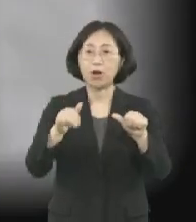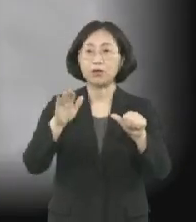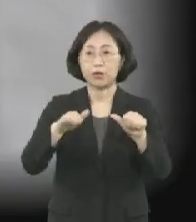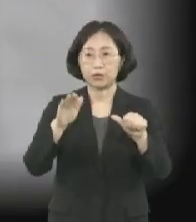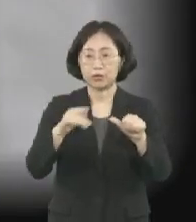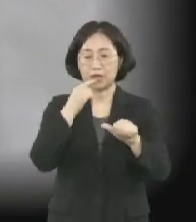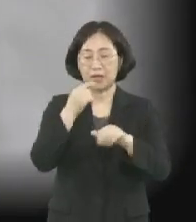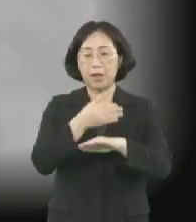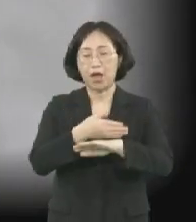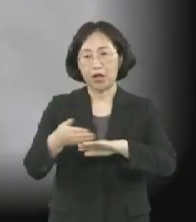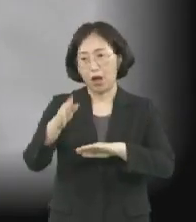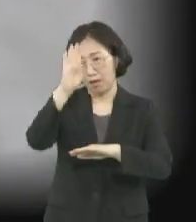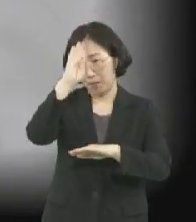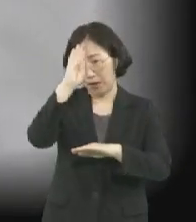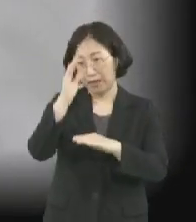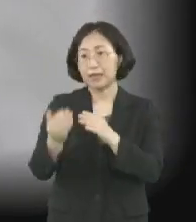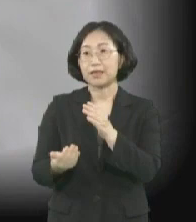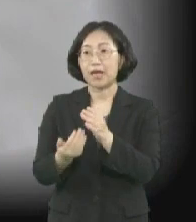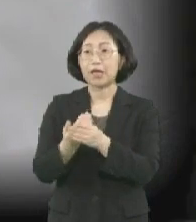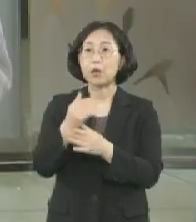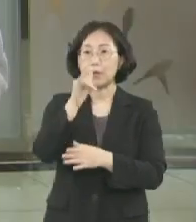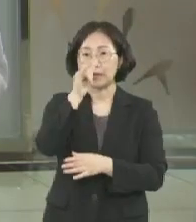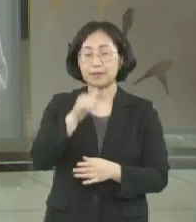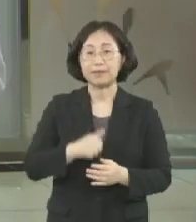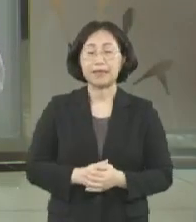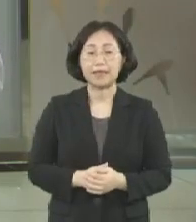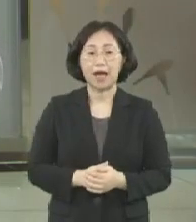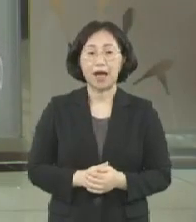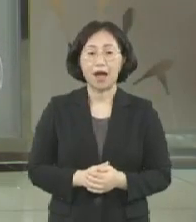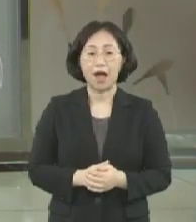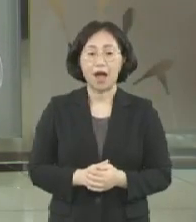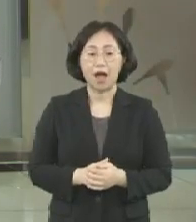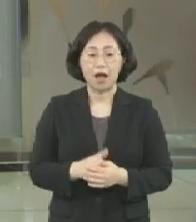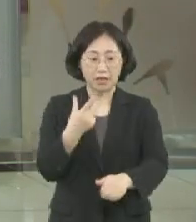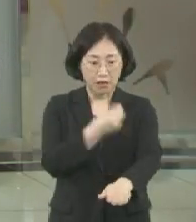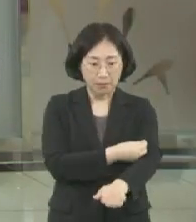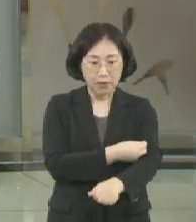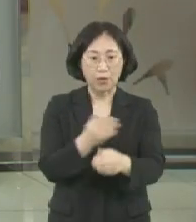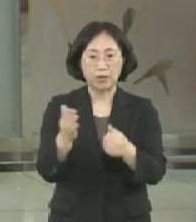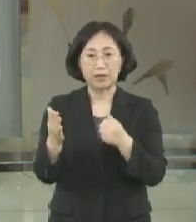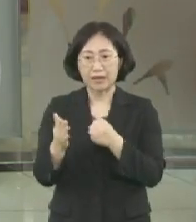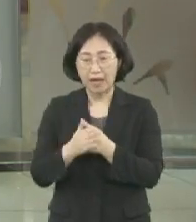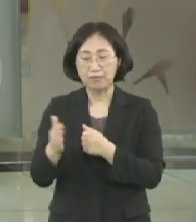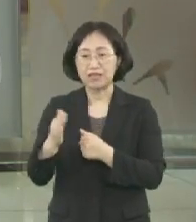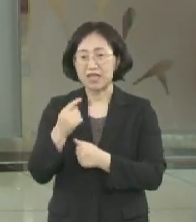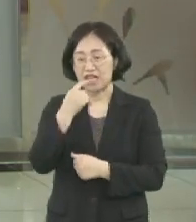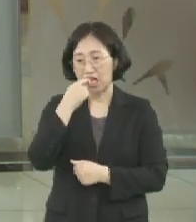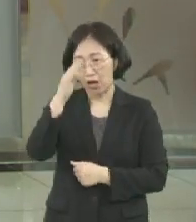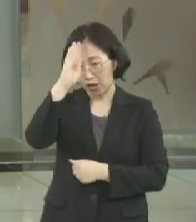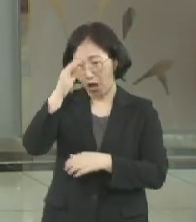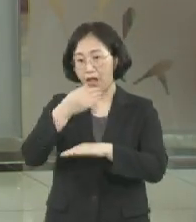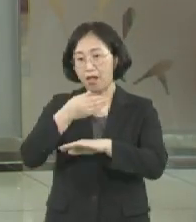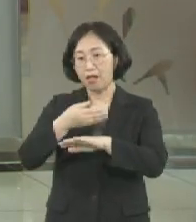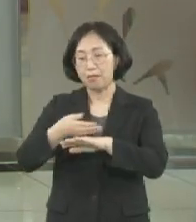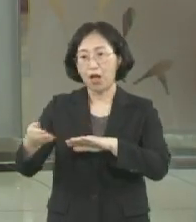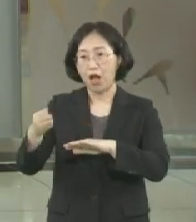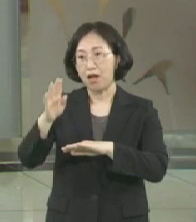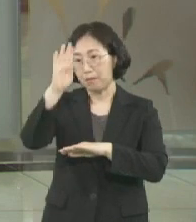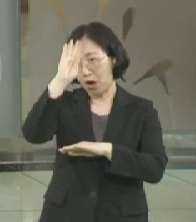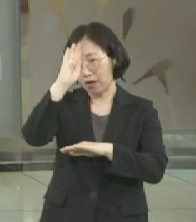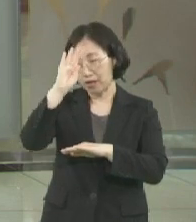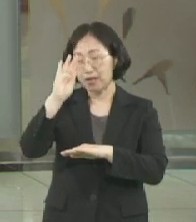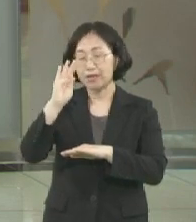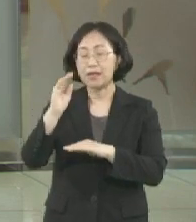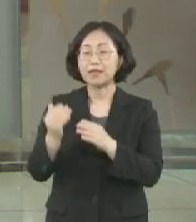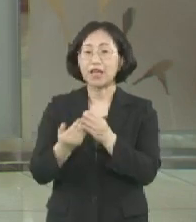안팎의 환자가 새롭게 나오고 있습니다. 물론 접종 때문에 백혈병에 걸렸다고 오인할 소지는